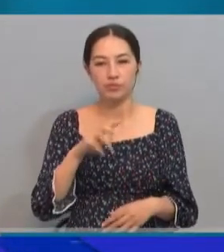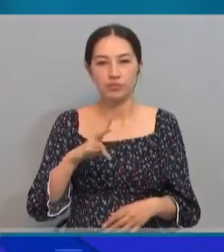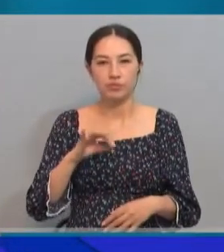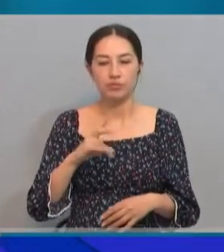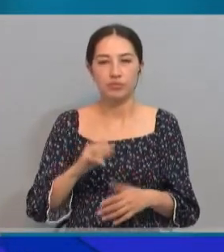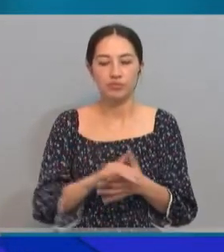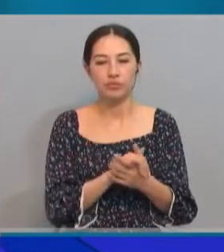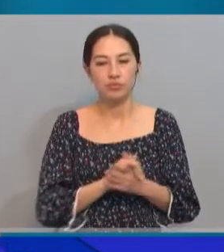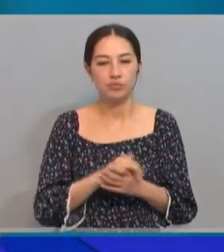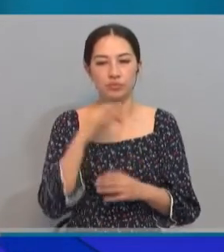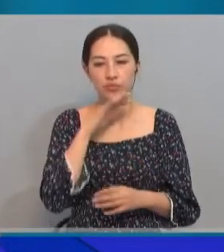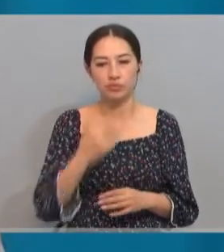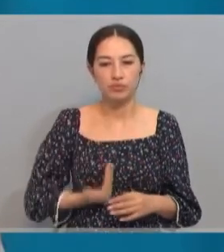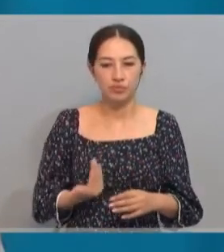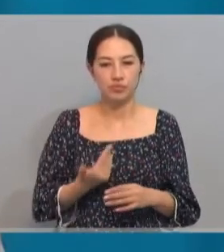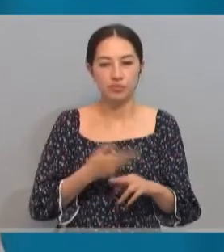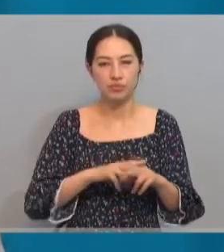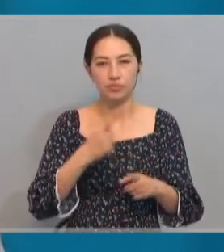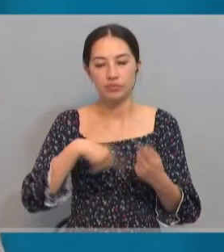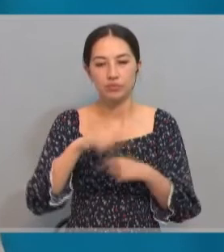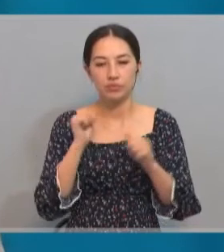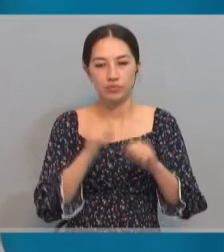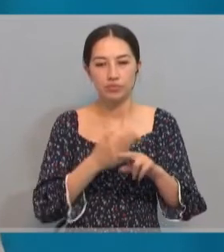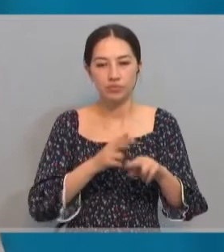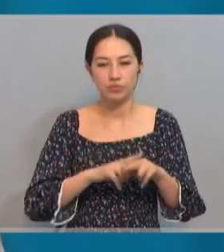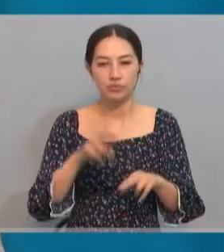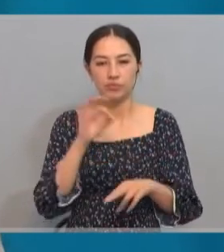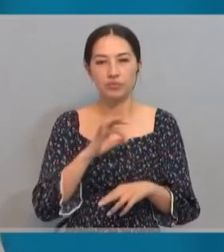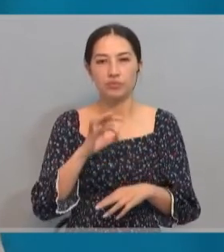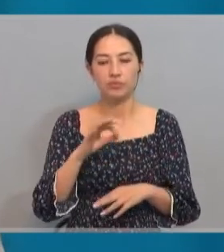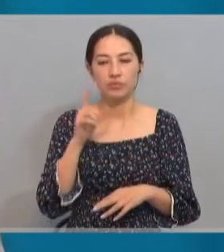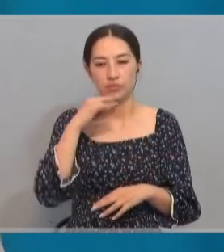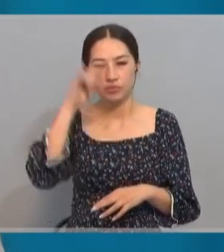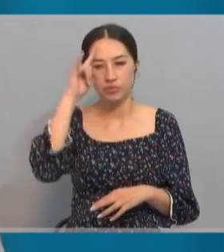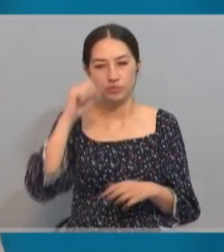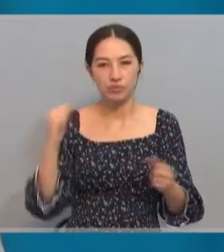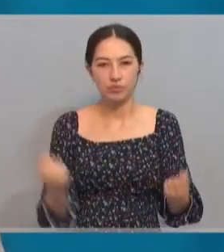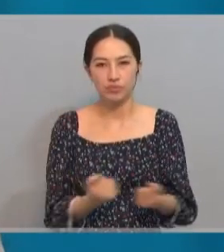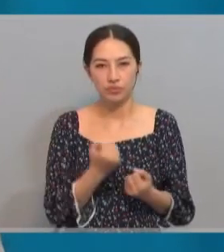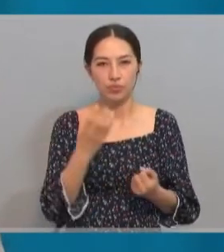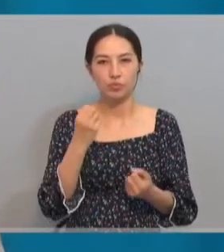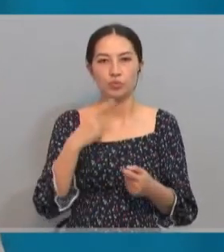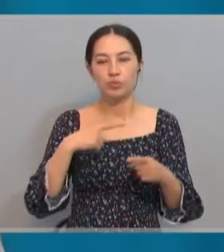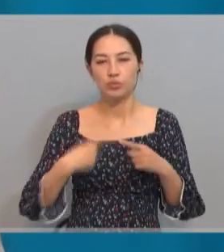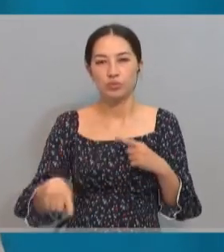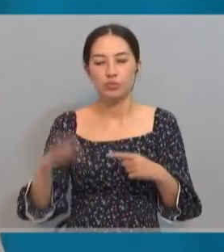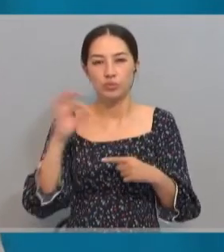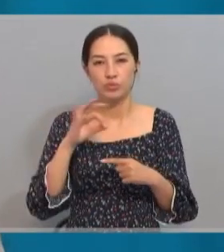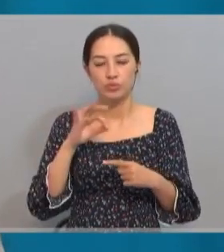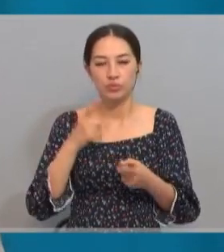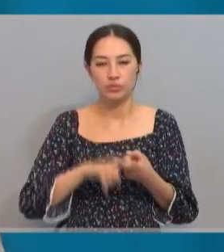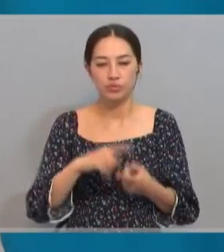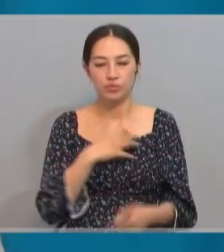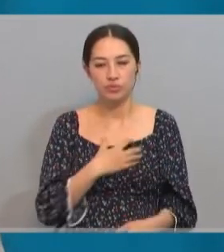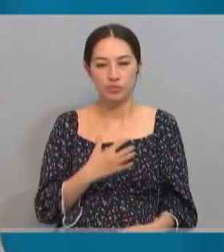бебетшілікте өмір сүріп жатыр. Біз қорғайтын қондылық осы. Осы тұрғыда сіздің Қазақстанды қолдауыңыз бен өзіра өнімді байланыстың